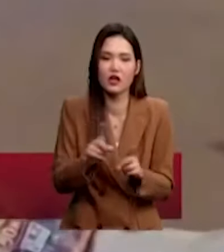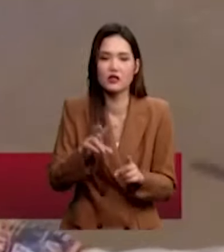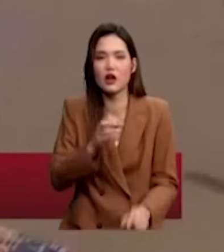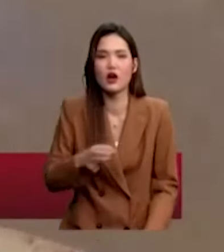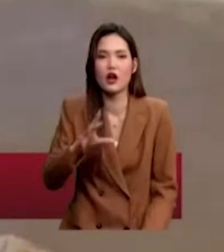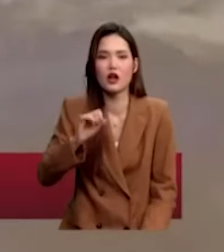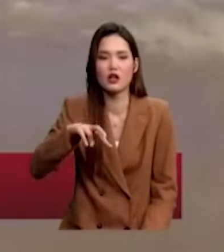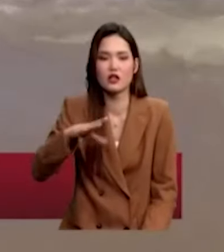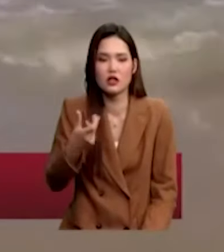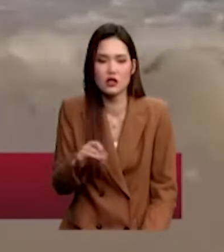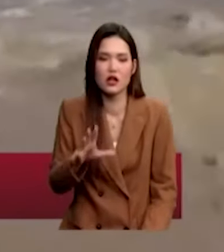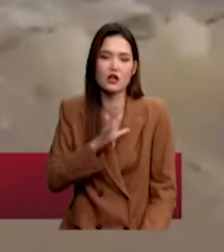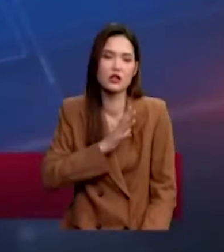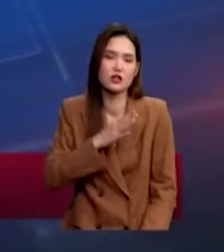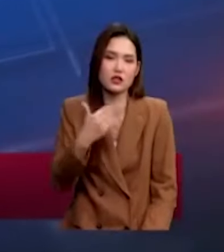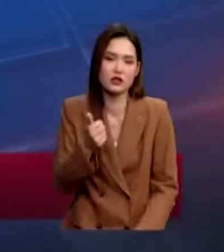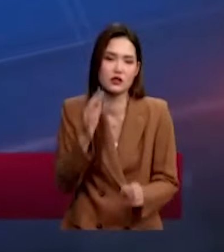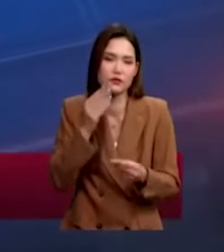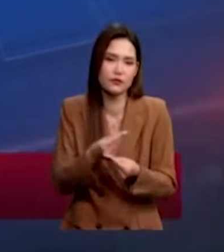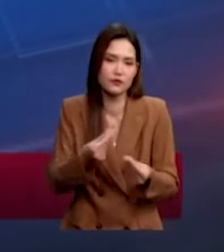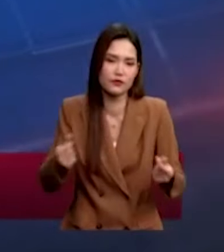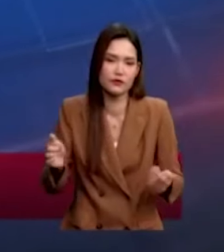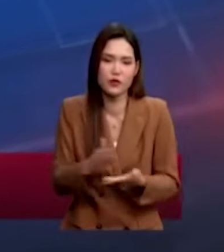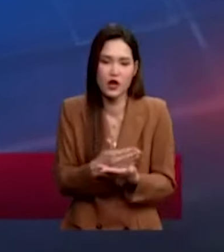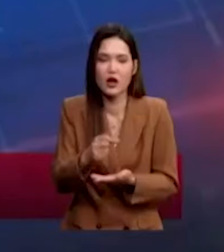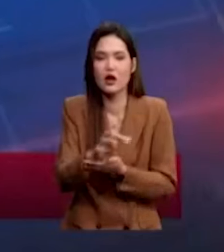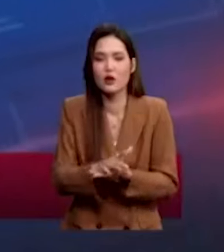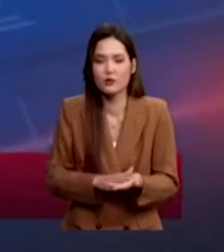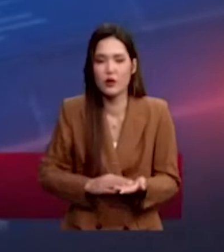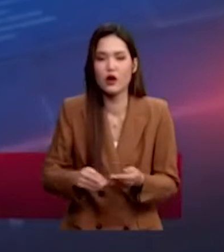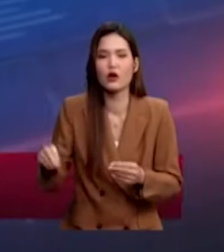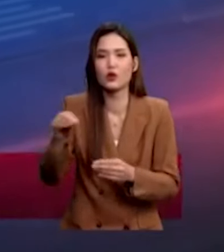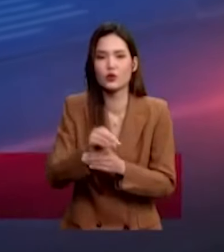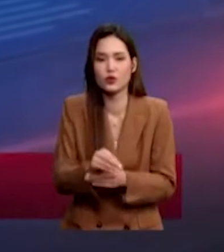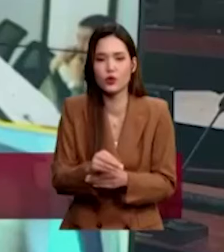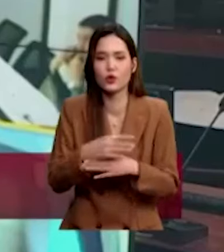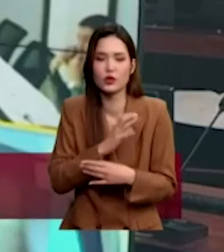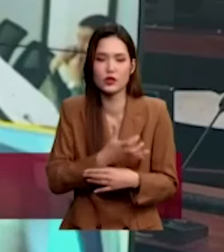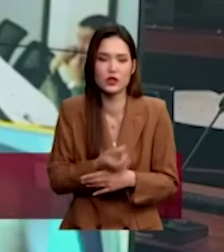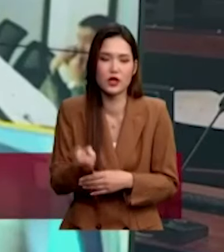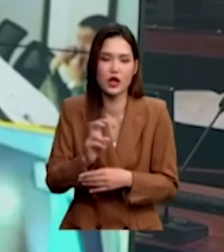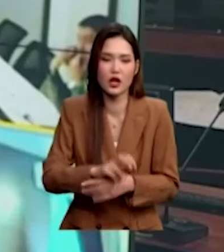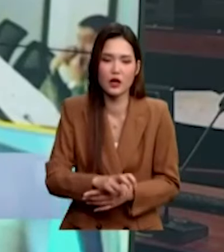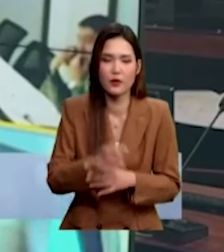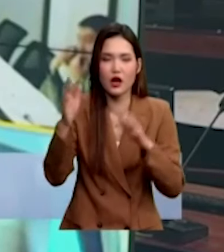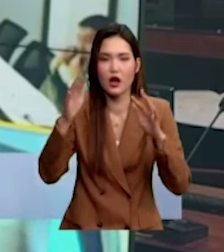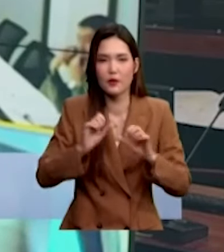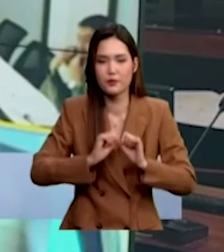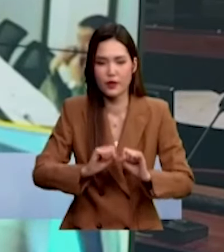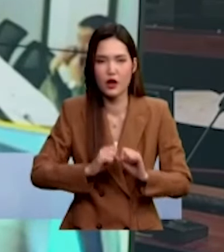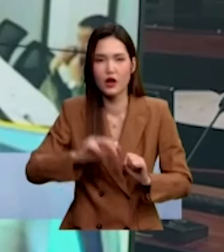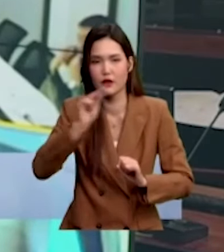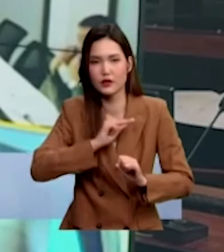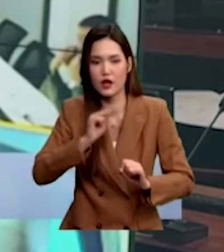где продолжается обильное таяние снега. Сюда уже переброшены дополнительные силы. В противопаводковых работах